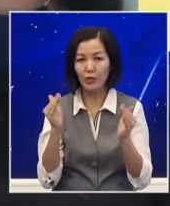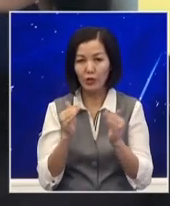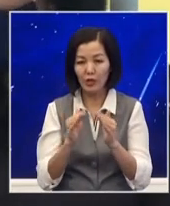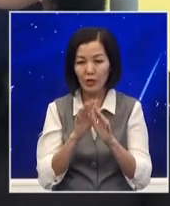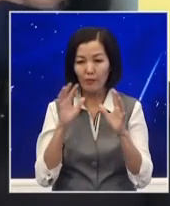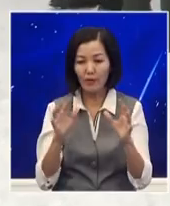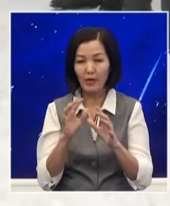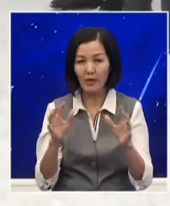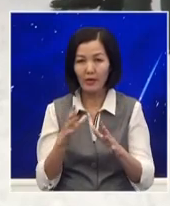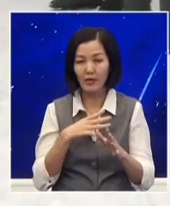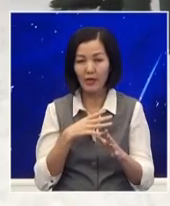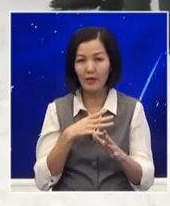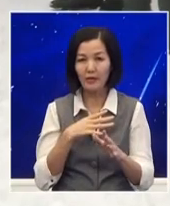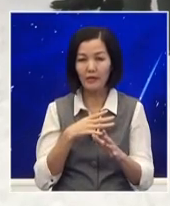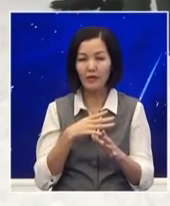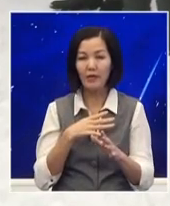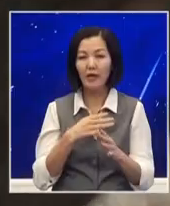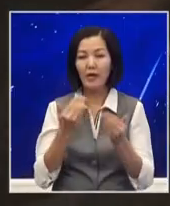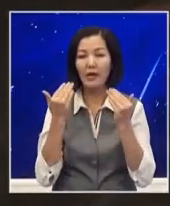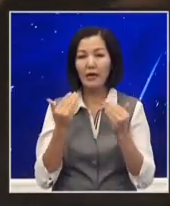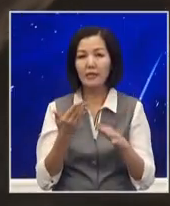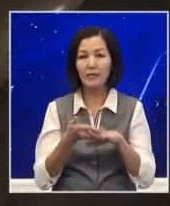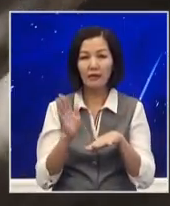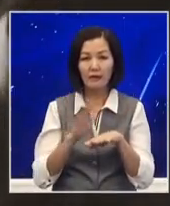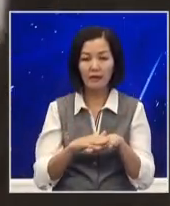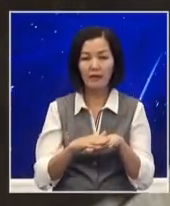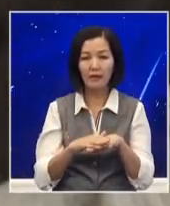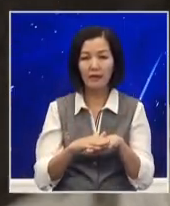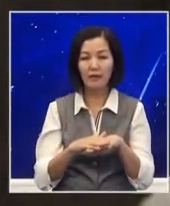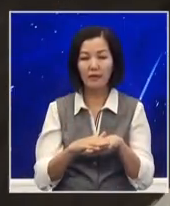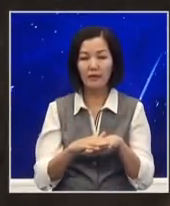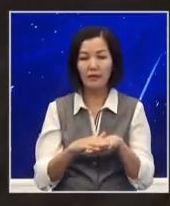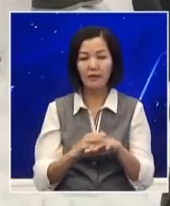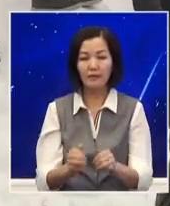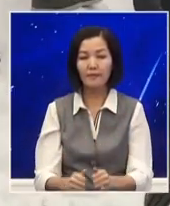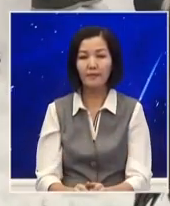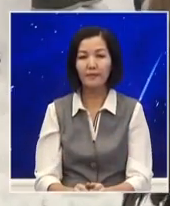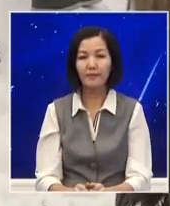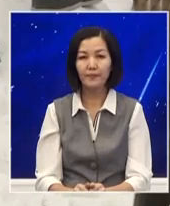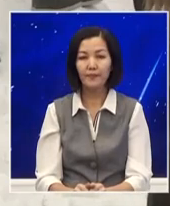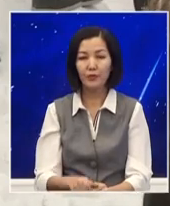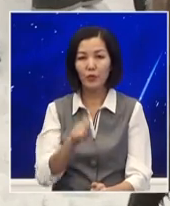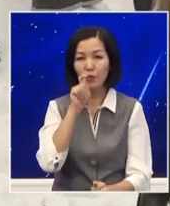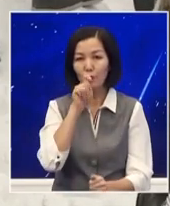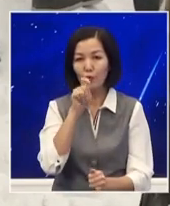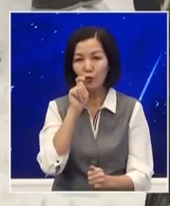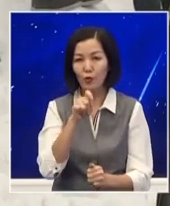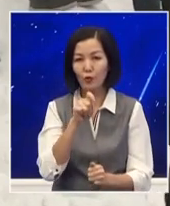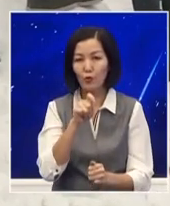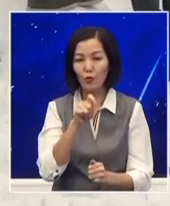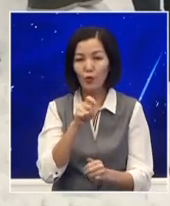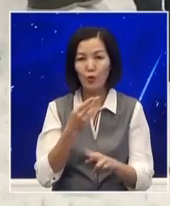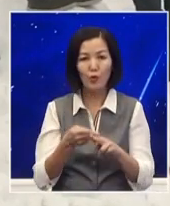көбеймейтін түздің тағысын басып айлы бағындыру оңайға соқпайды, дейді құсбегілер. Бүркітенді ешкімге